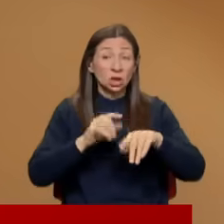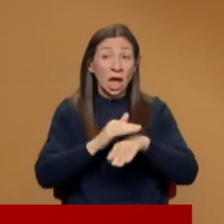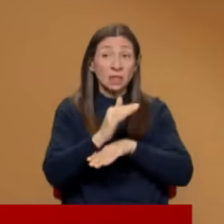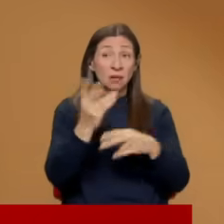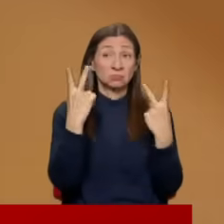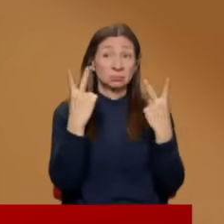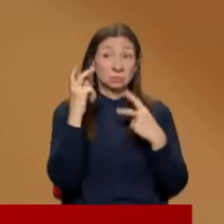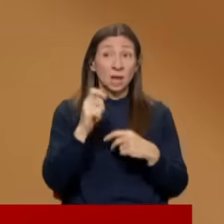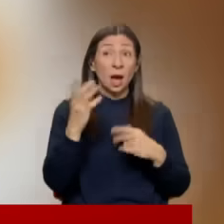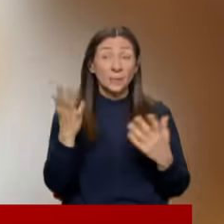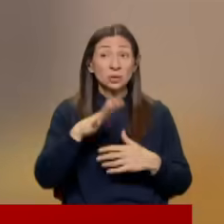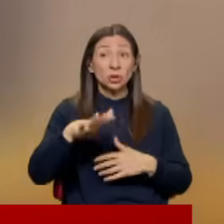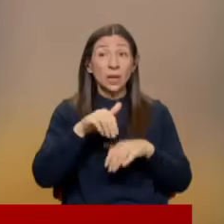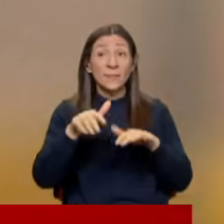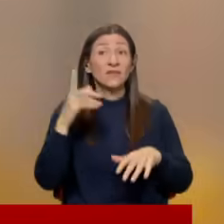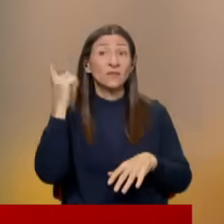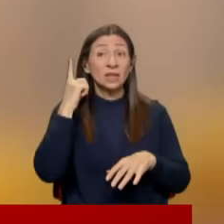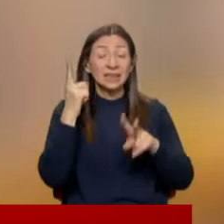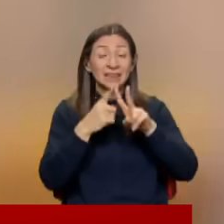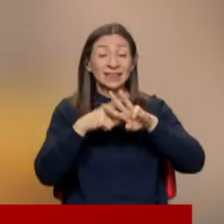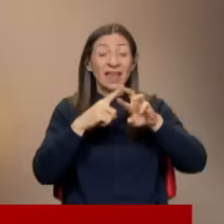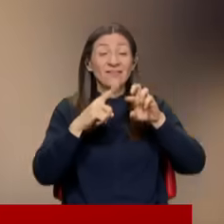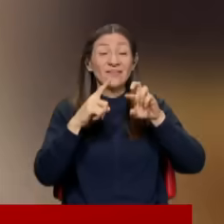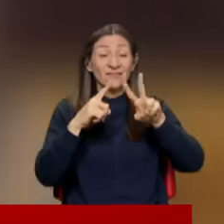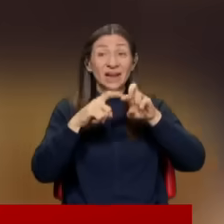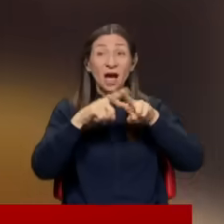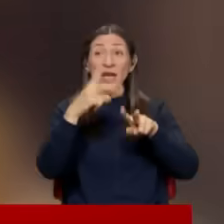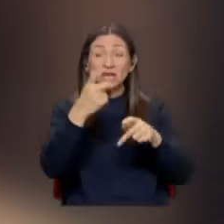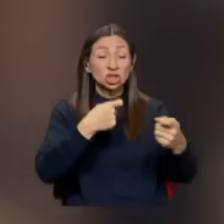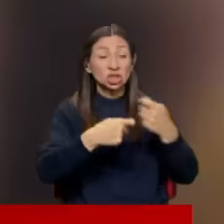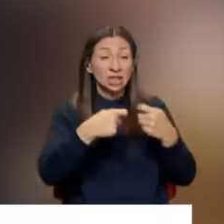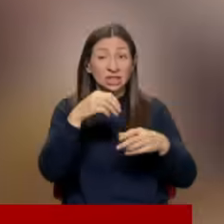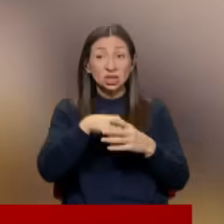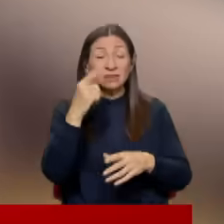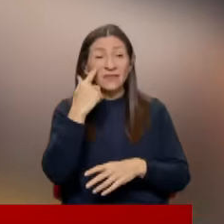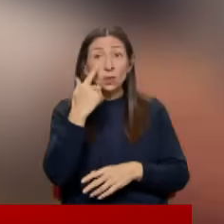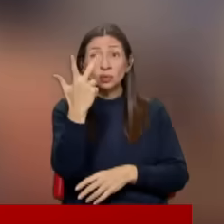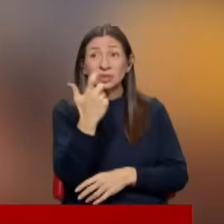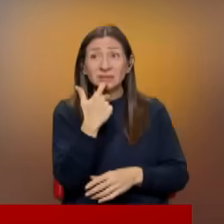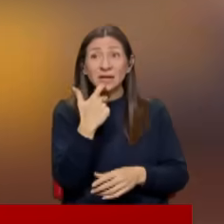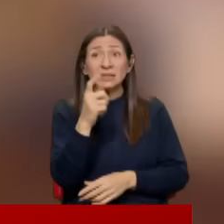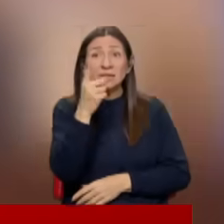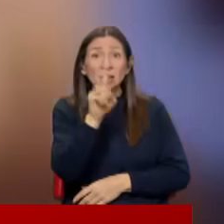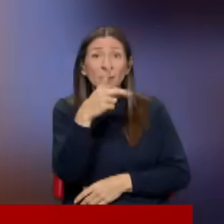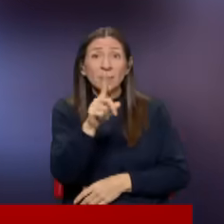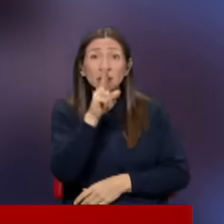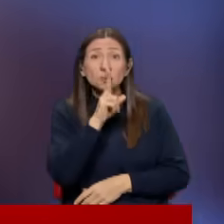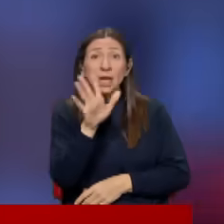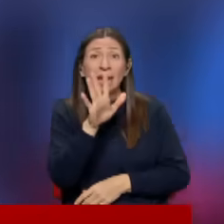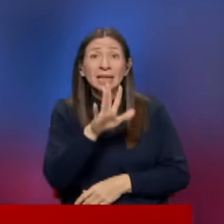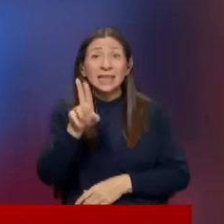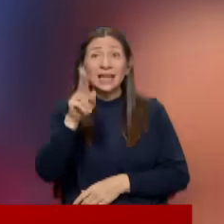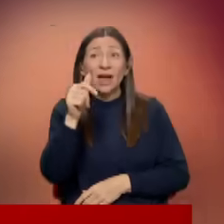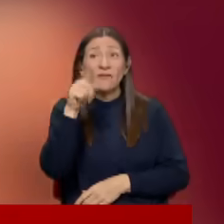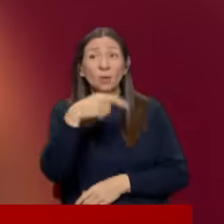hayatlarını sergiliyor. Ancak sosyal medya fenomeni Nevra Bilem'in eşinin iki şirketi için devlete 3 yılda sadece 20.257